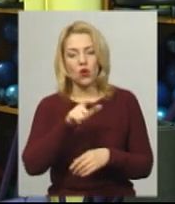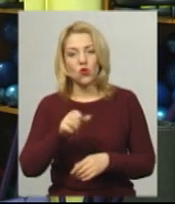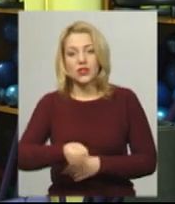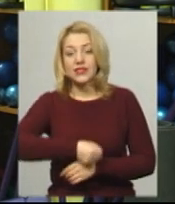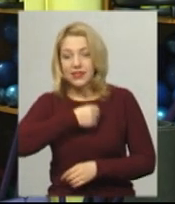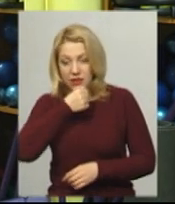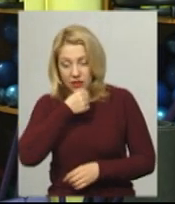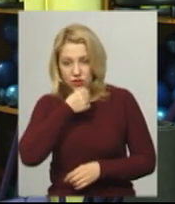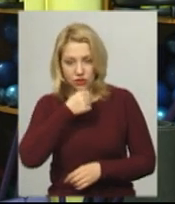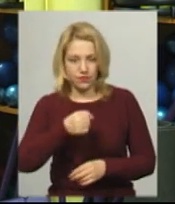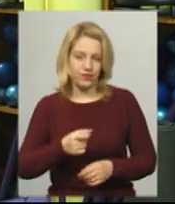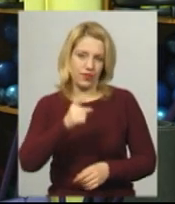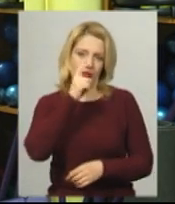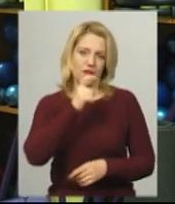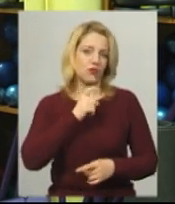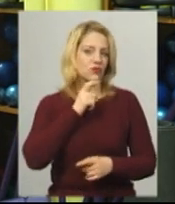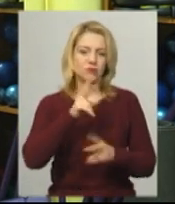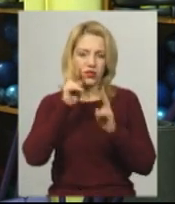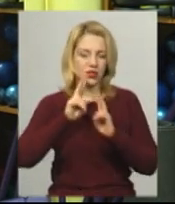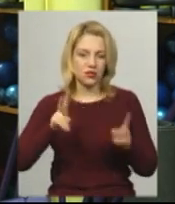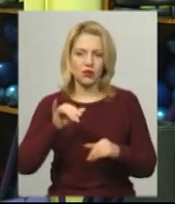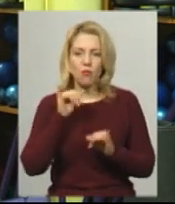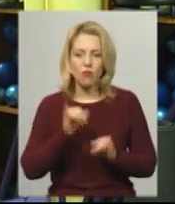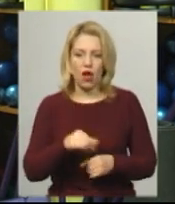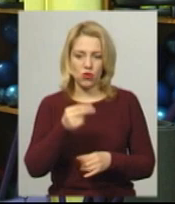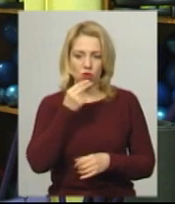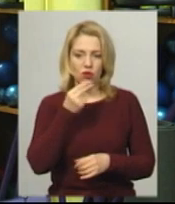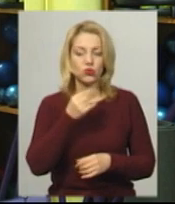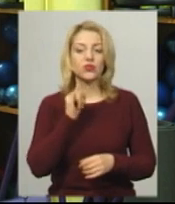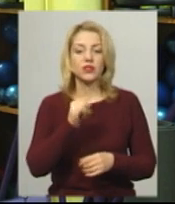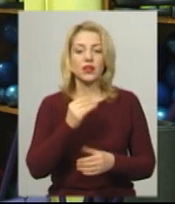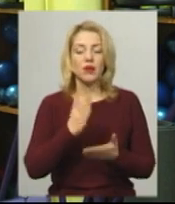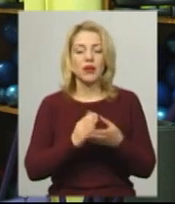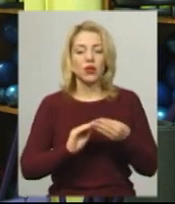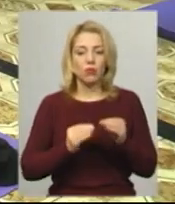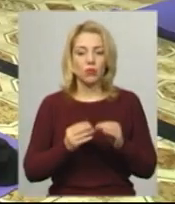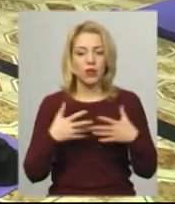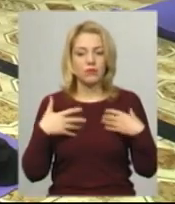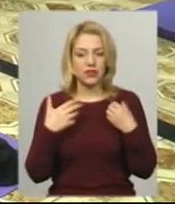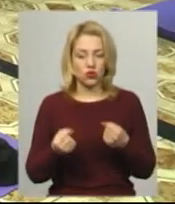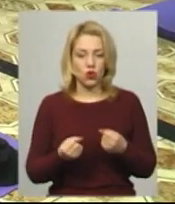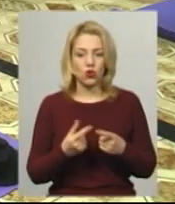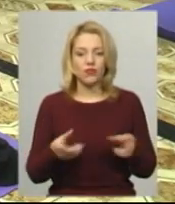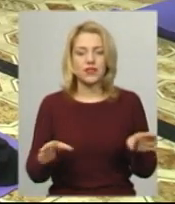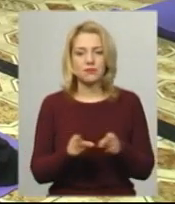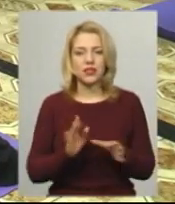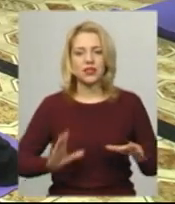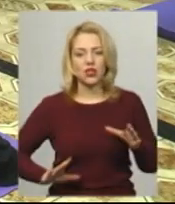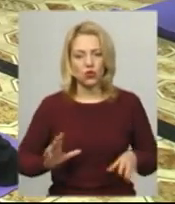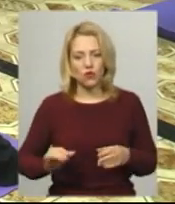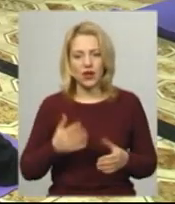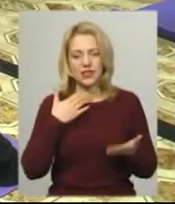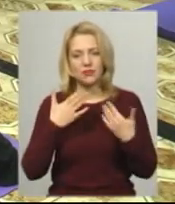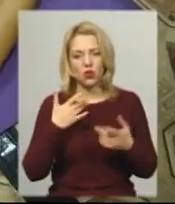віку не розуміють, не знають, дуже погано харчуються і мають проблеми з здоров'ям. Спільні тренування та спілкування